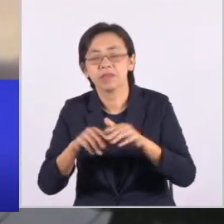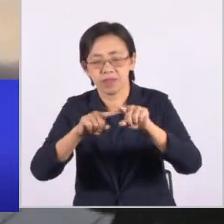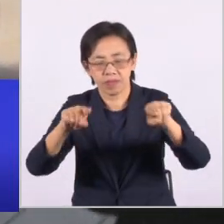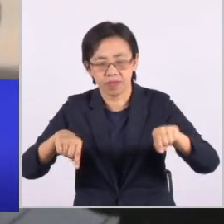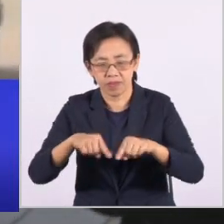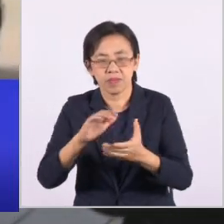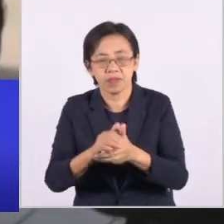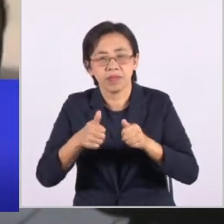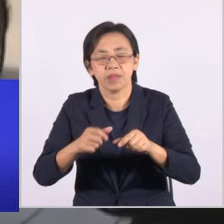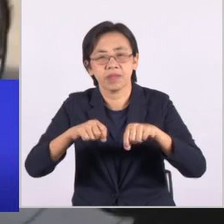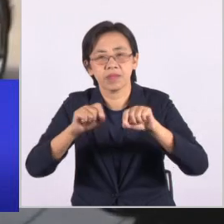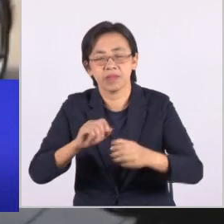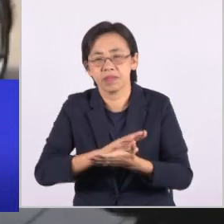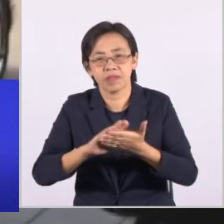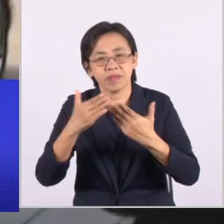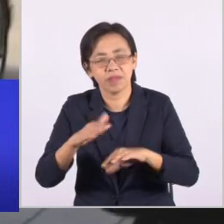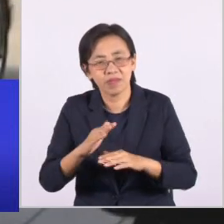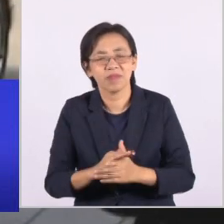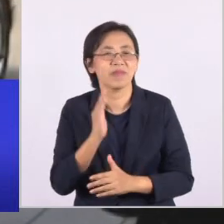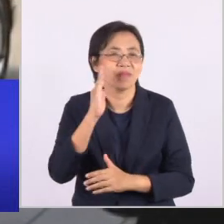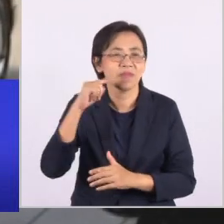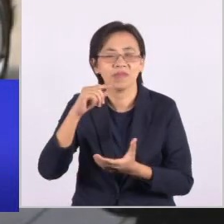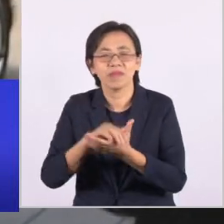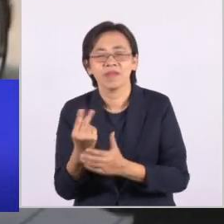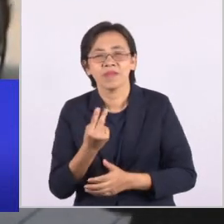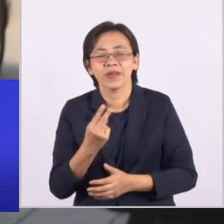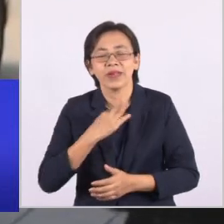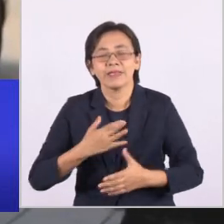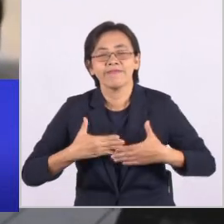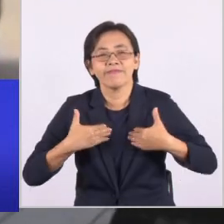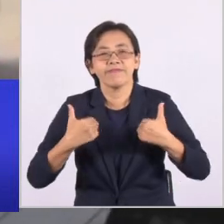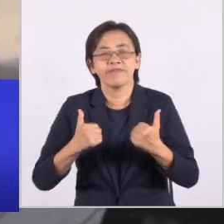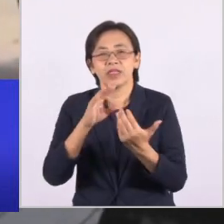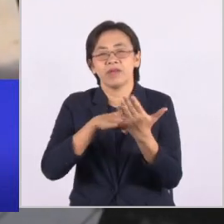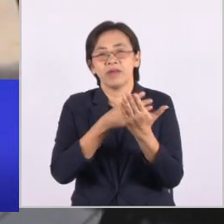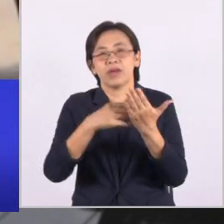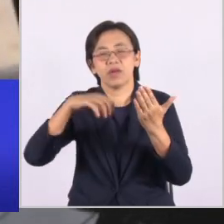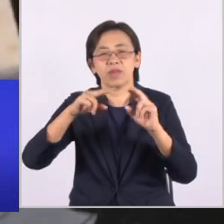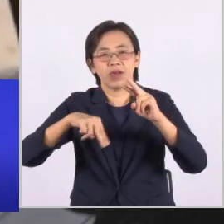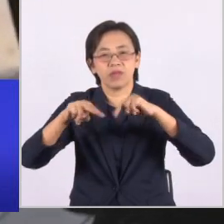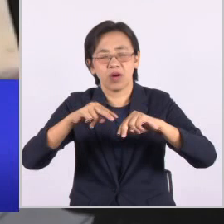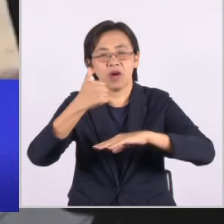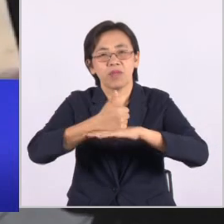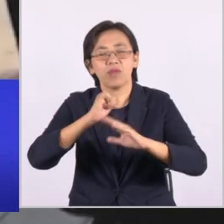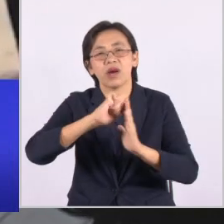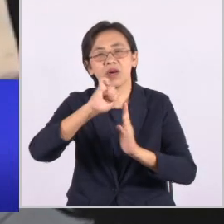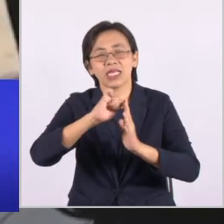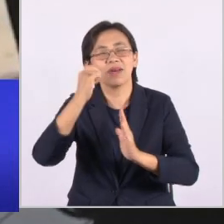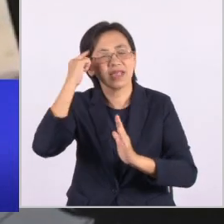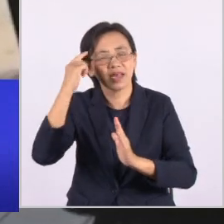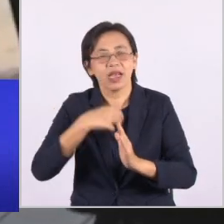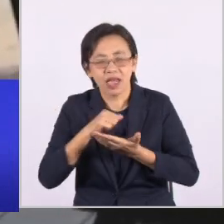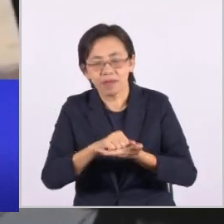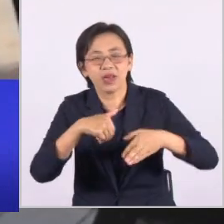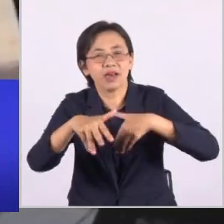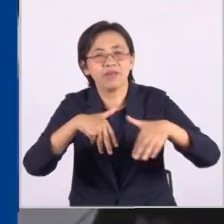สิ้นเรียบร้อยเลยสร้างความสุขให้กับคู่บ่าวสาวแล้วก็ถือว่าเป็นนโยบายของกรมการปกครองแล้วก็ผู้ว่าราชการจังหวัดเชียงใหม่ที่ให้บริการ